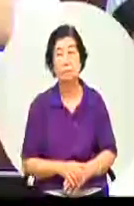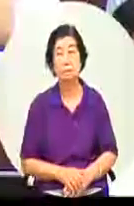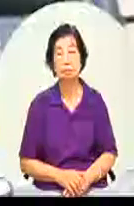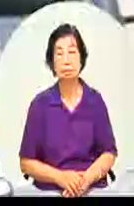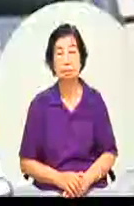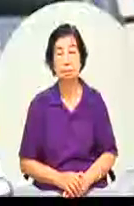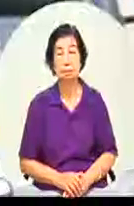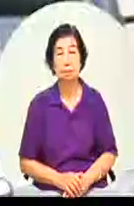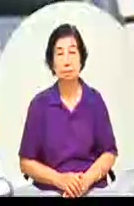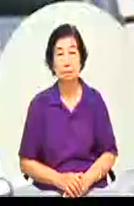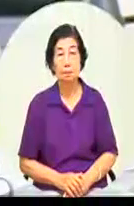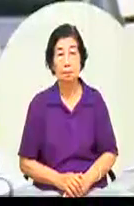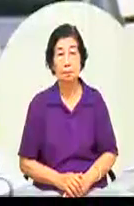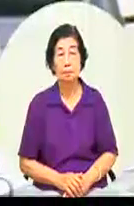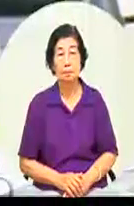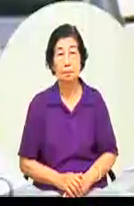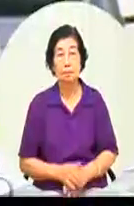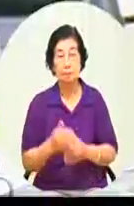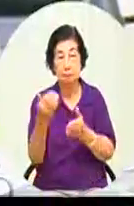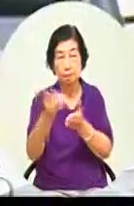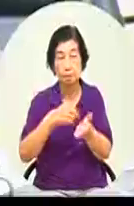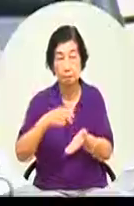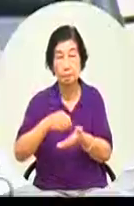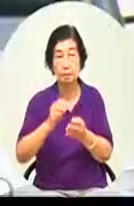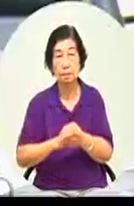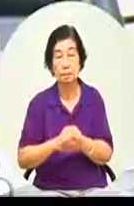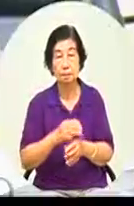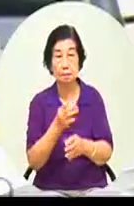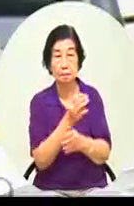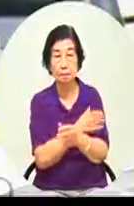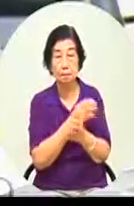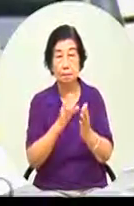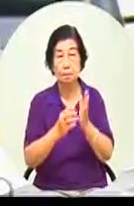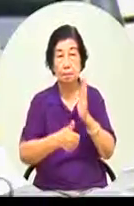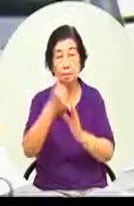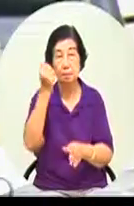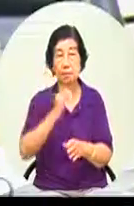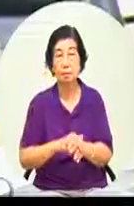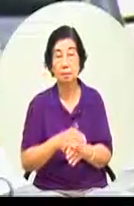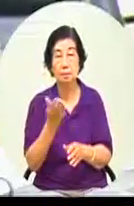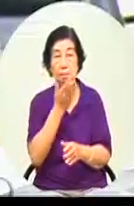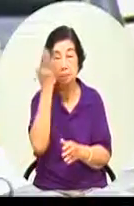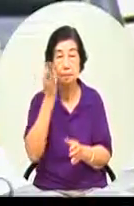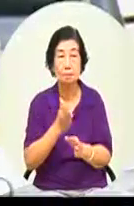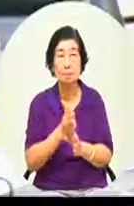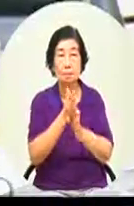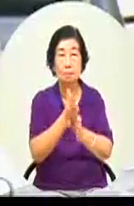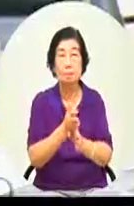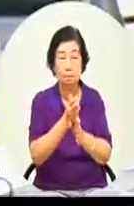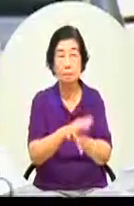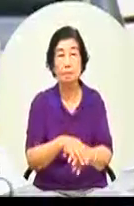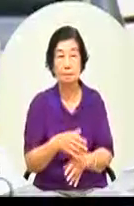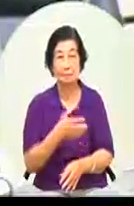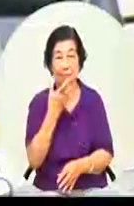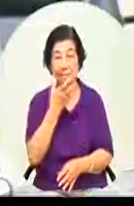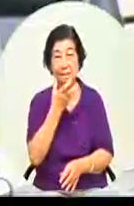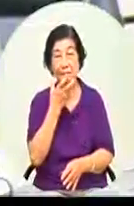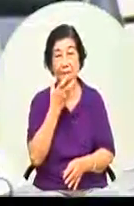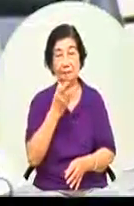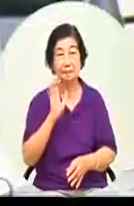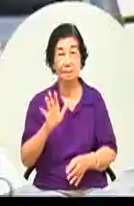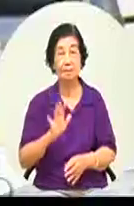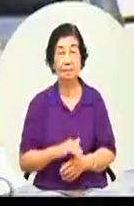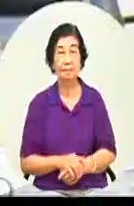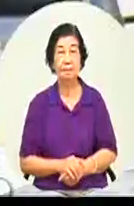谢谢局长。我刚刚看到我们的陈局长你说到游览车的业管单位是他的心，他在那笑那